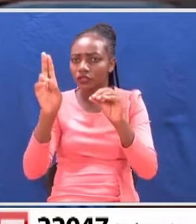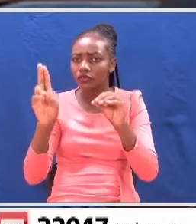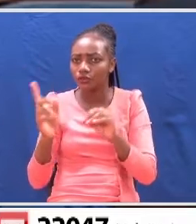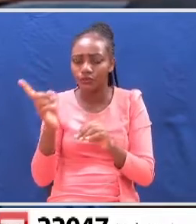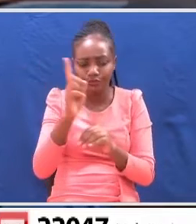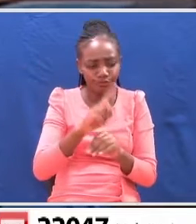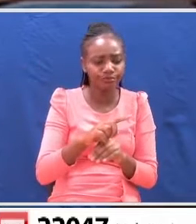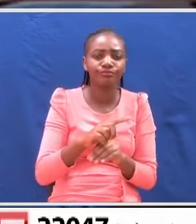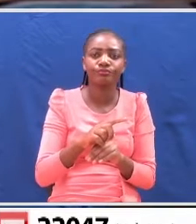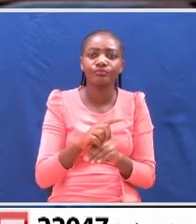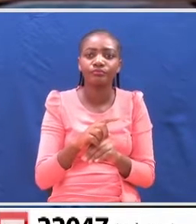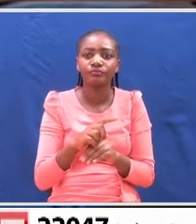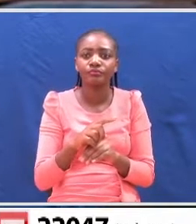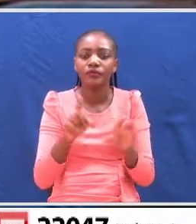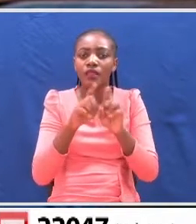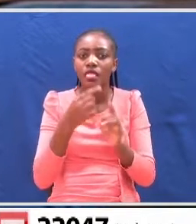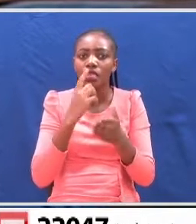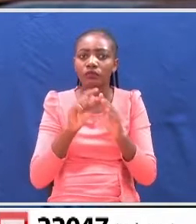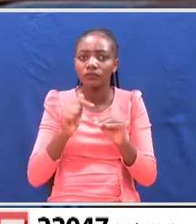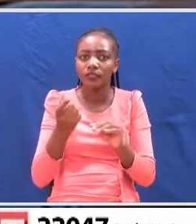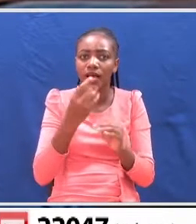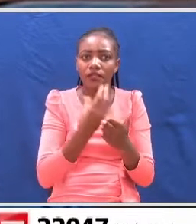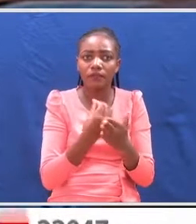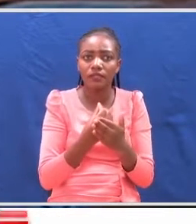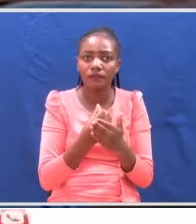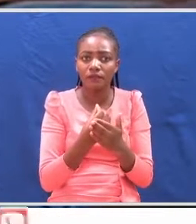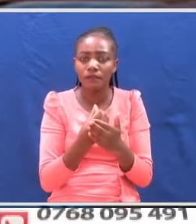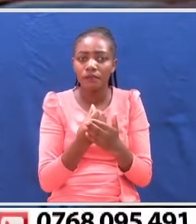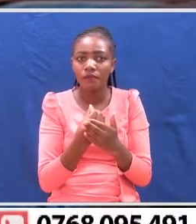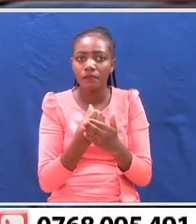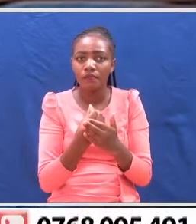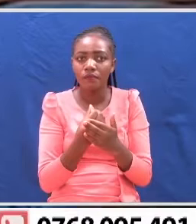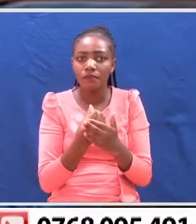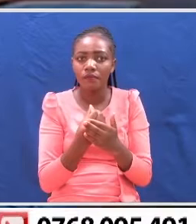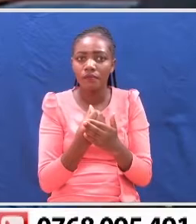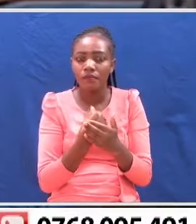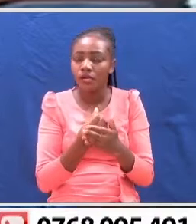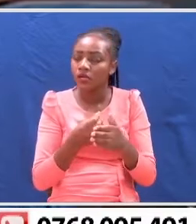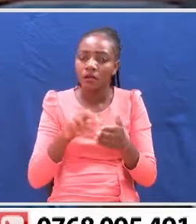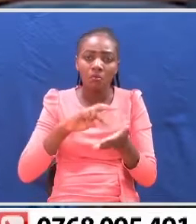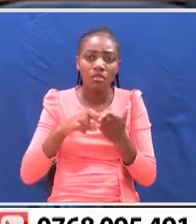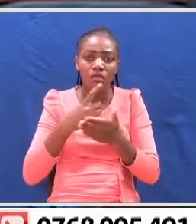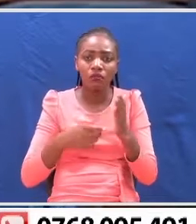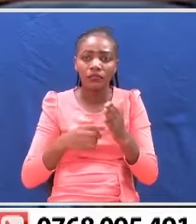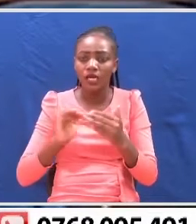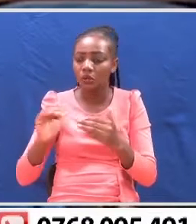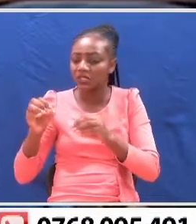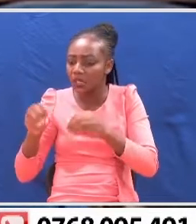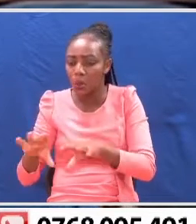akaingilia kati kusema ataongeza pesa. Sasa ikawa ni kwamba hakuna kaunti yenye